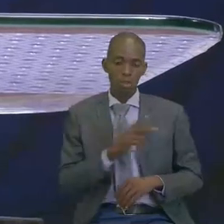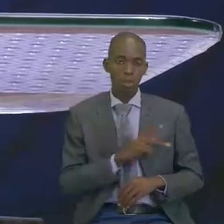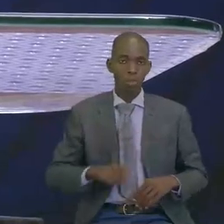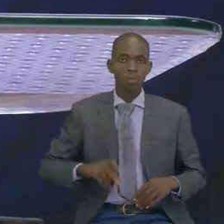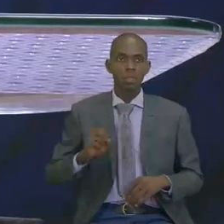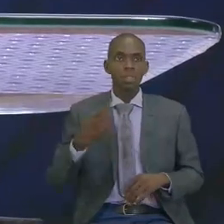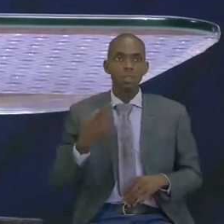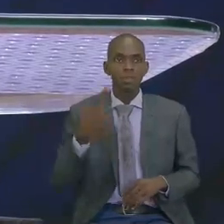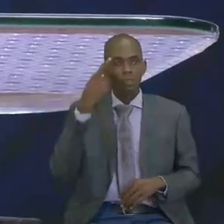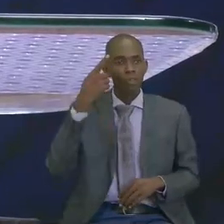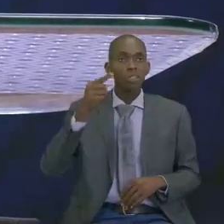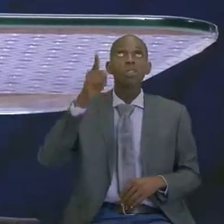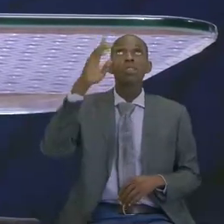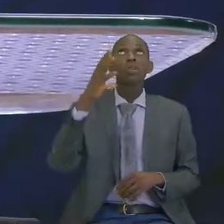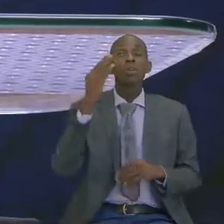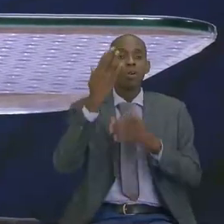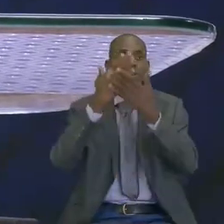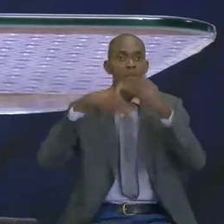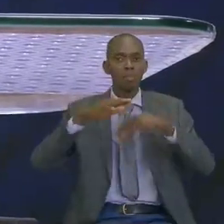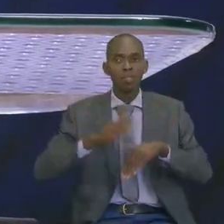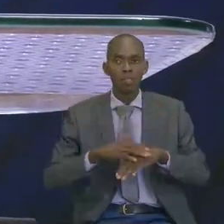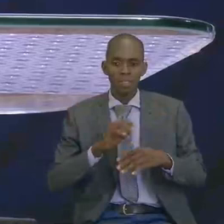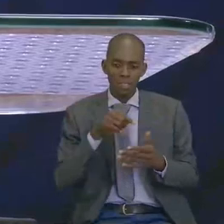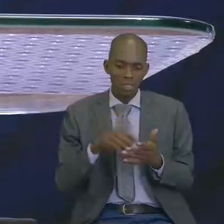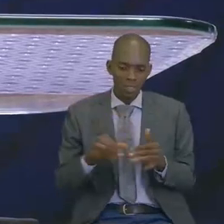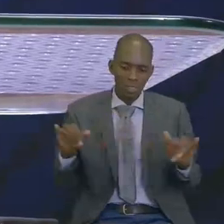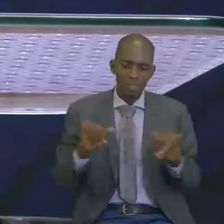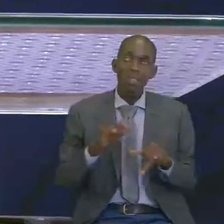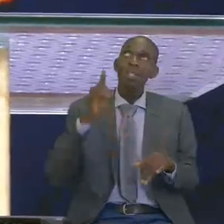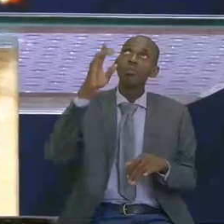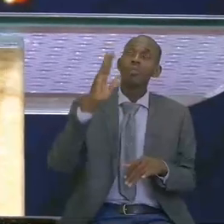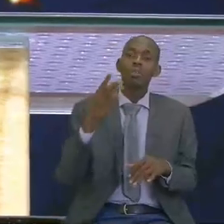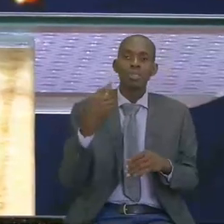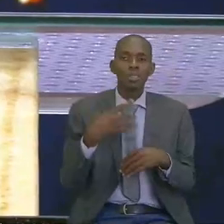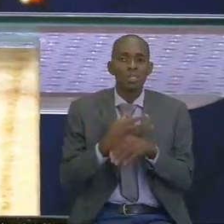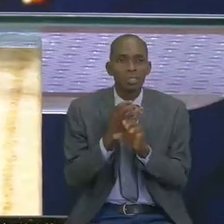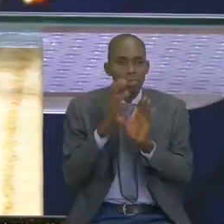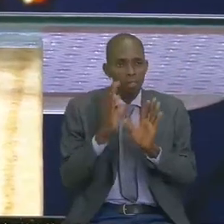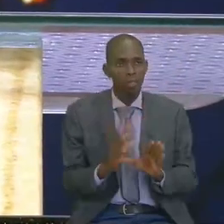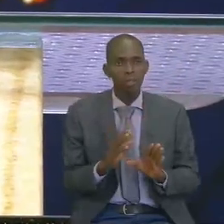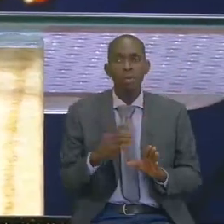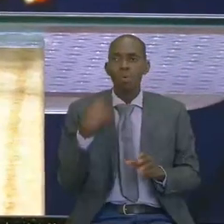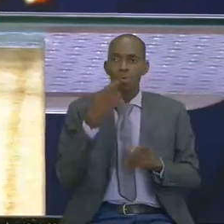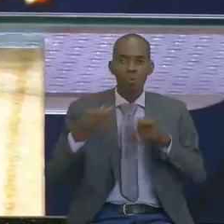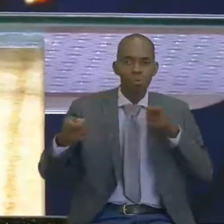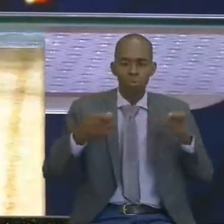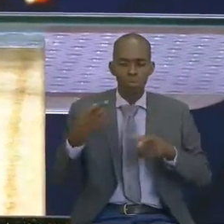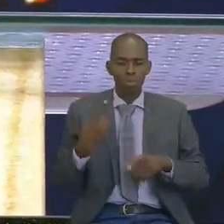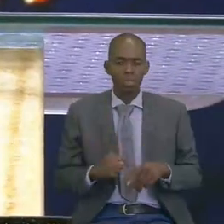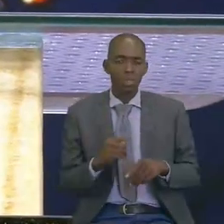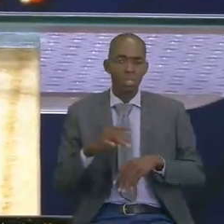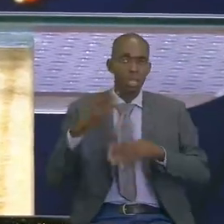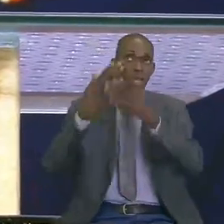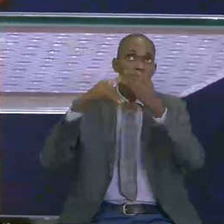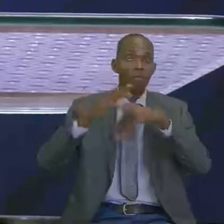cieux, ce même Dieu le créateur, ce même Dieu qui gouverne le ciel et la